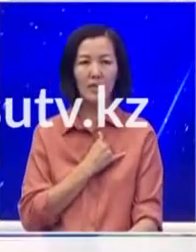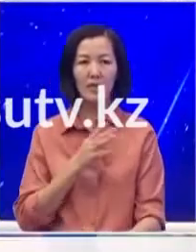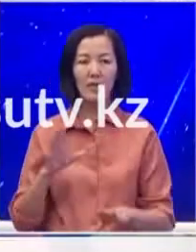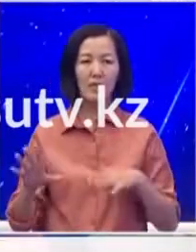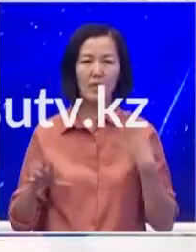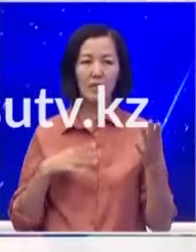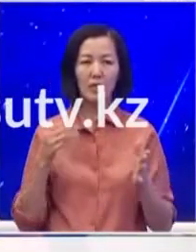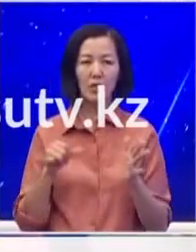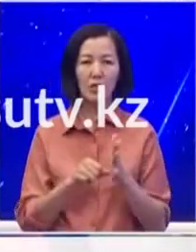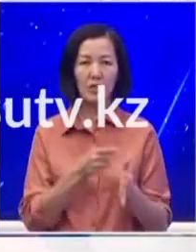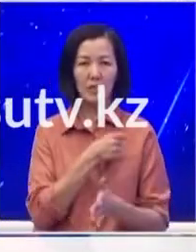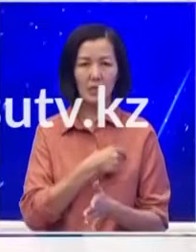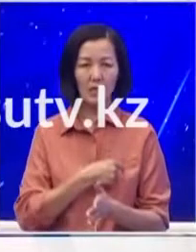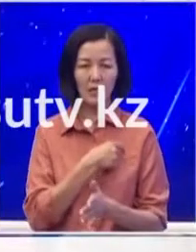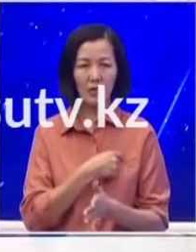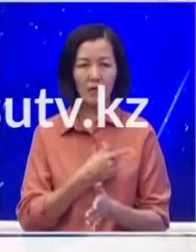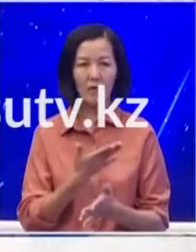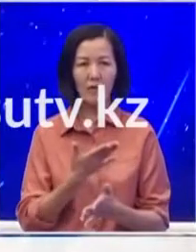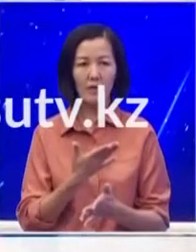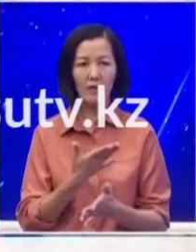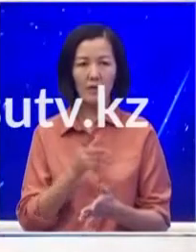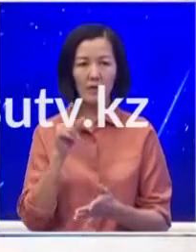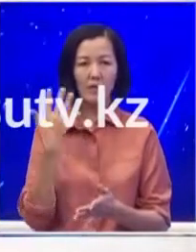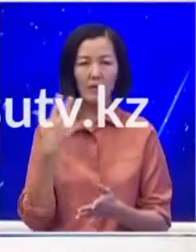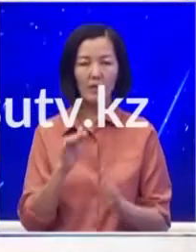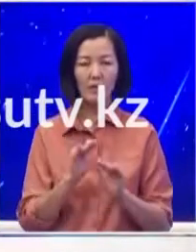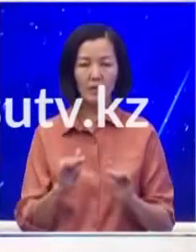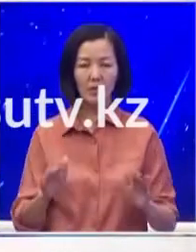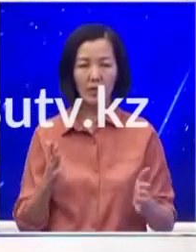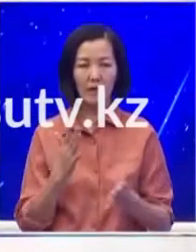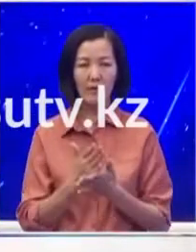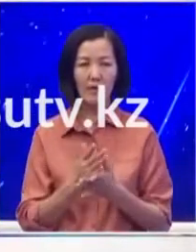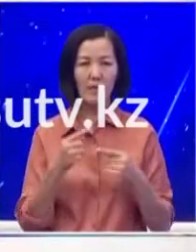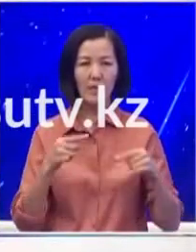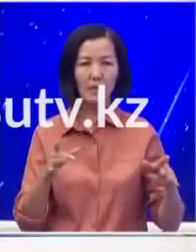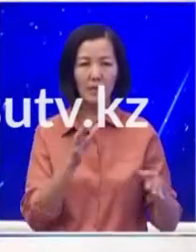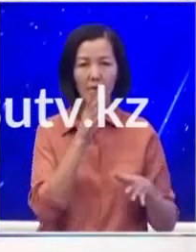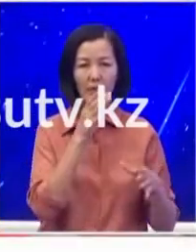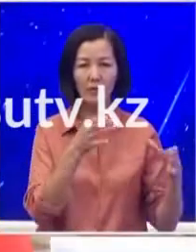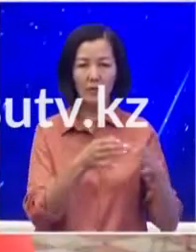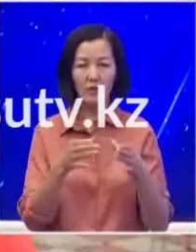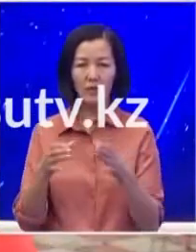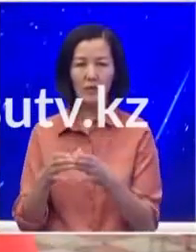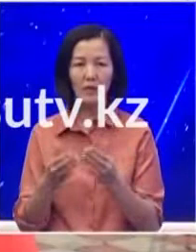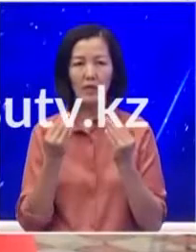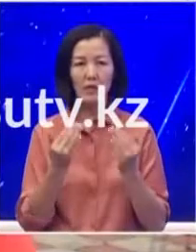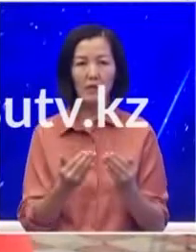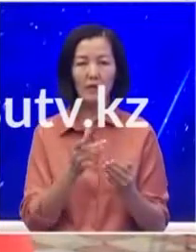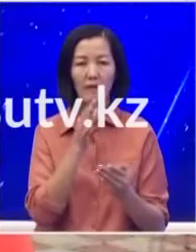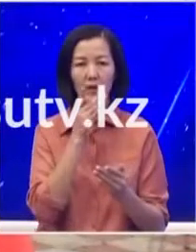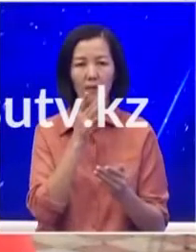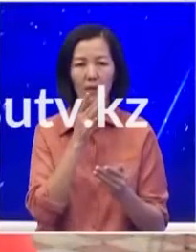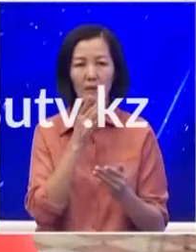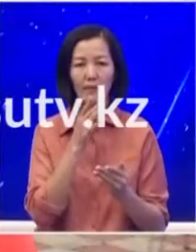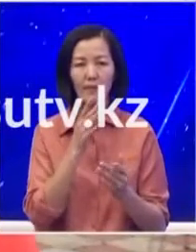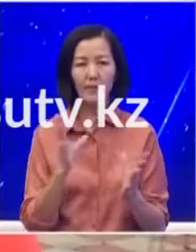есть 6 тренеров, занимаются где-то порядка 150 человек разных возрастов. Но вот на данный момент мы собрали